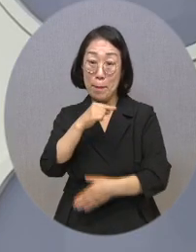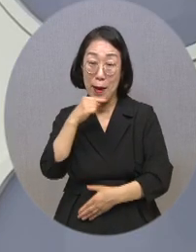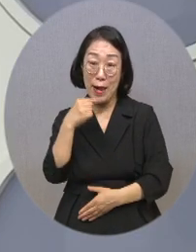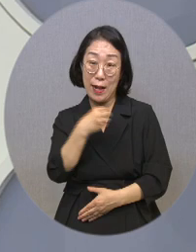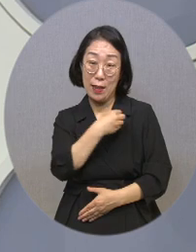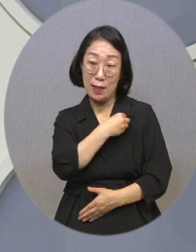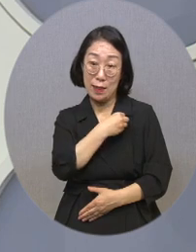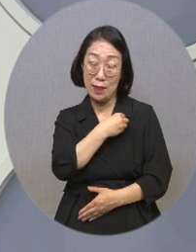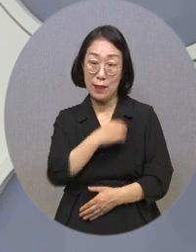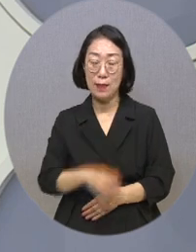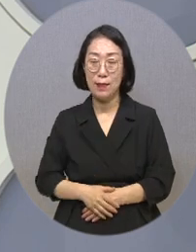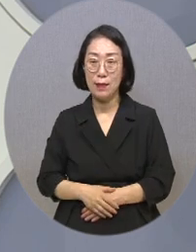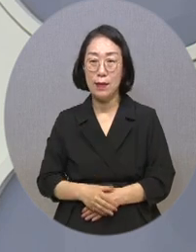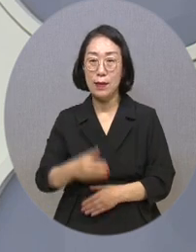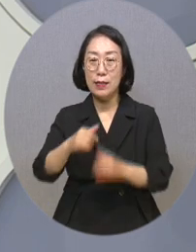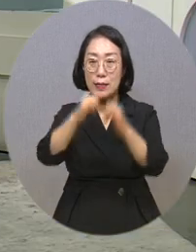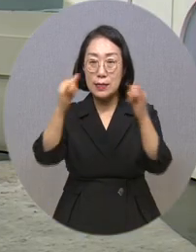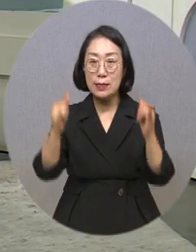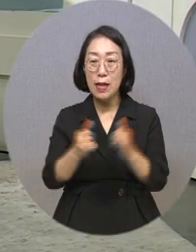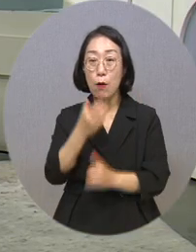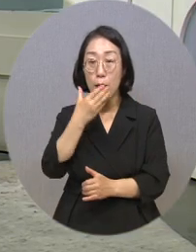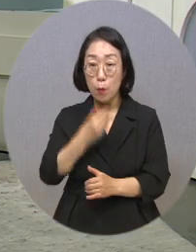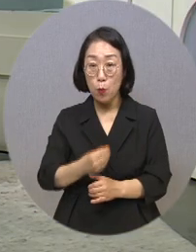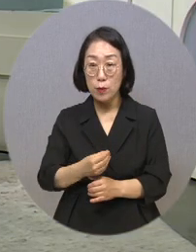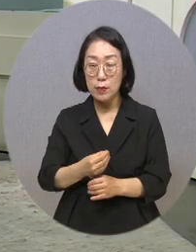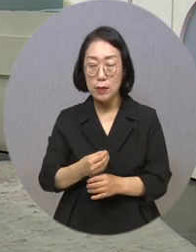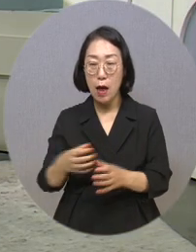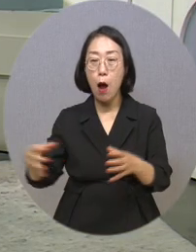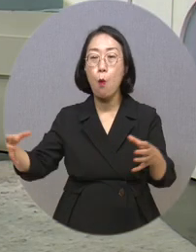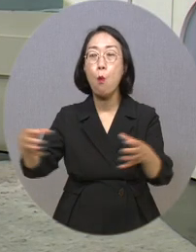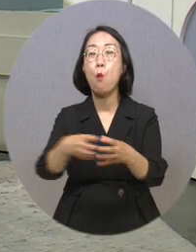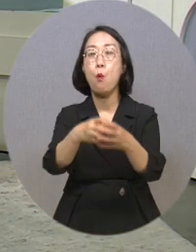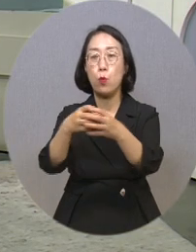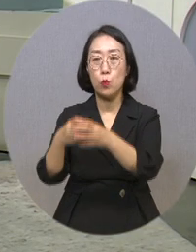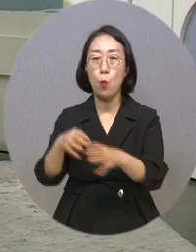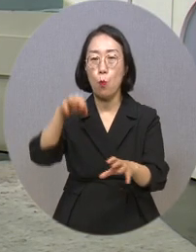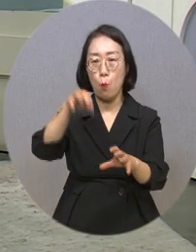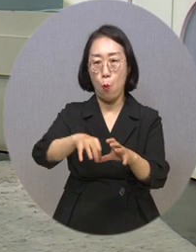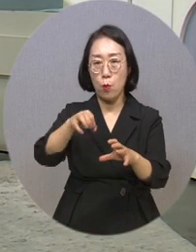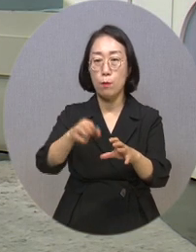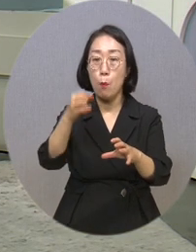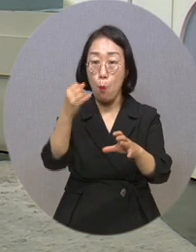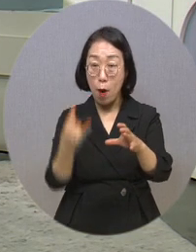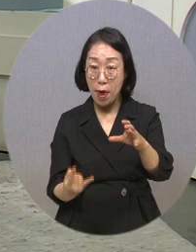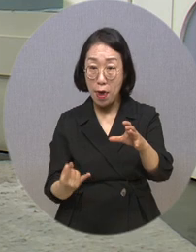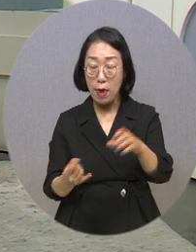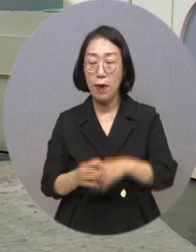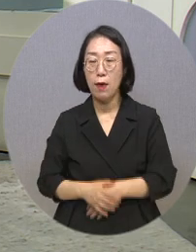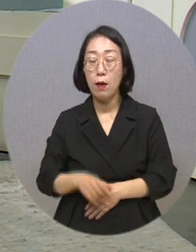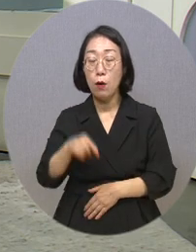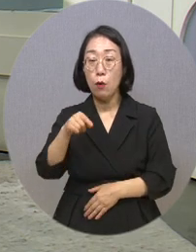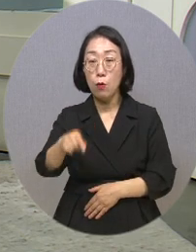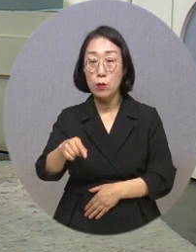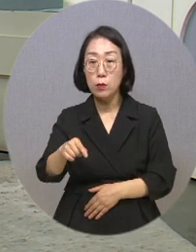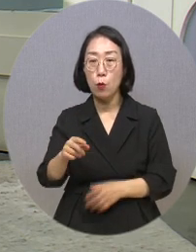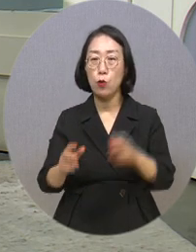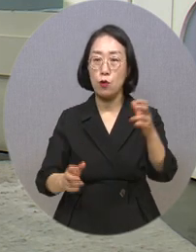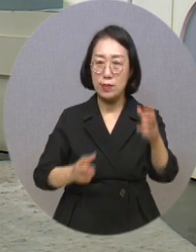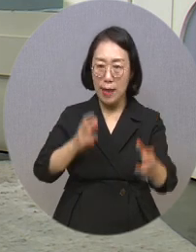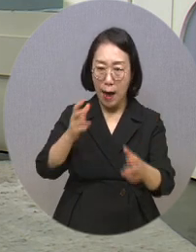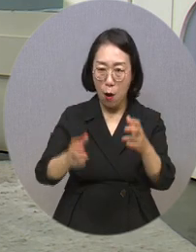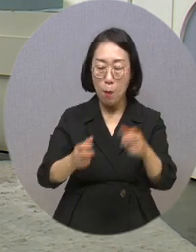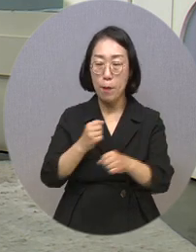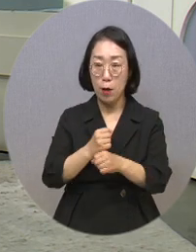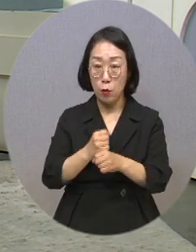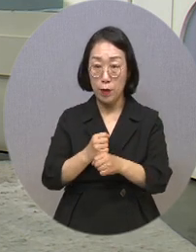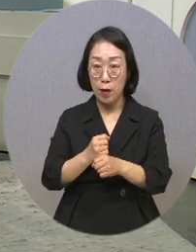사회복지 공동 모금회, 그래서 예. 모금을 전체적으로 하는 데고요. 거기서는 이제 무슨 사업을 하거나 그러면은